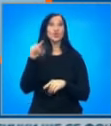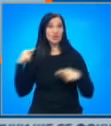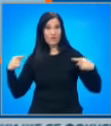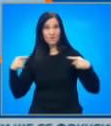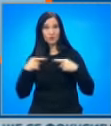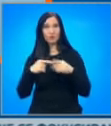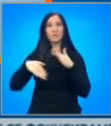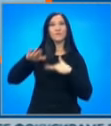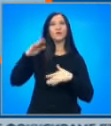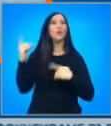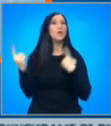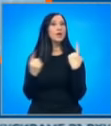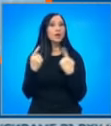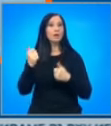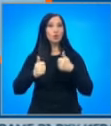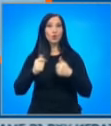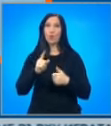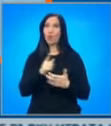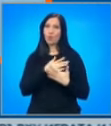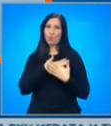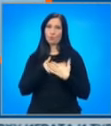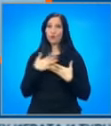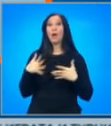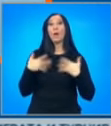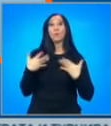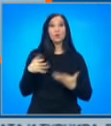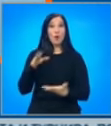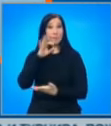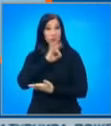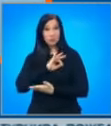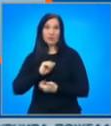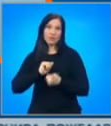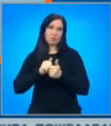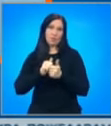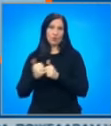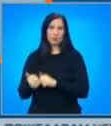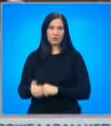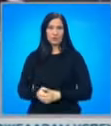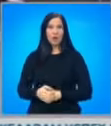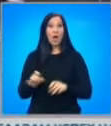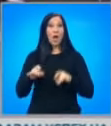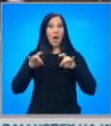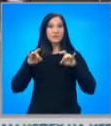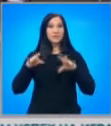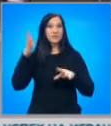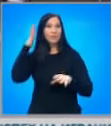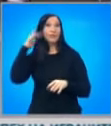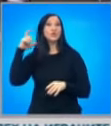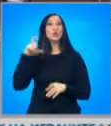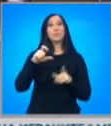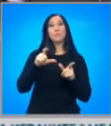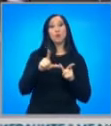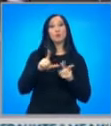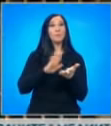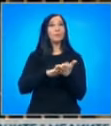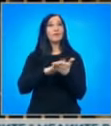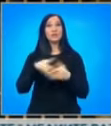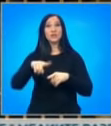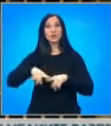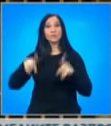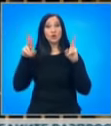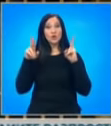фокусираме върху играта и турнира, които обичам. Пожелавам успех на играчите! Австралийският премиер Скот Морисън приветства